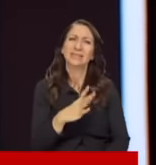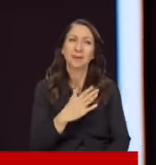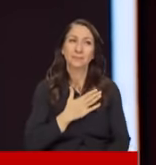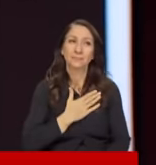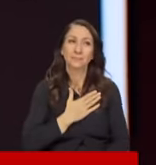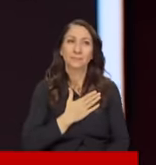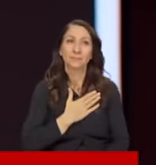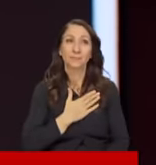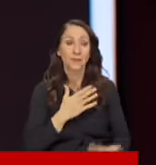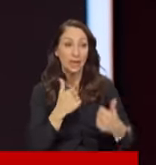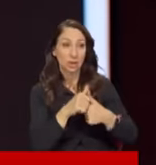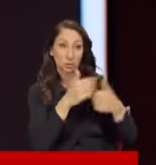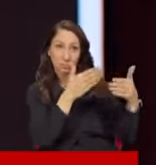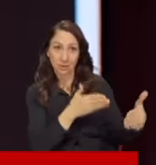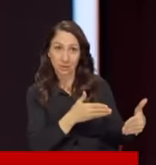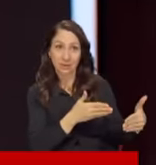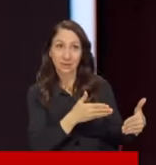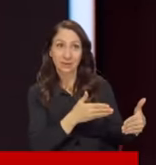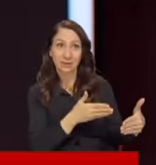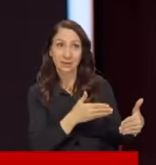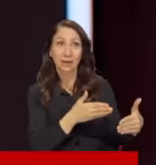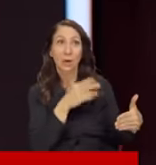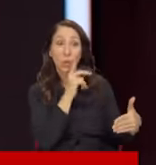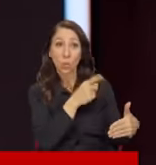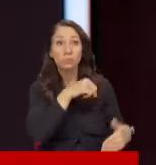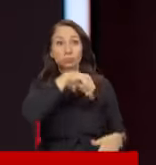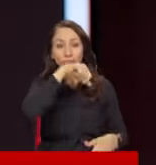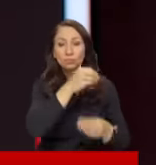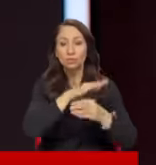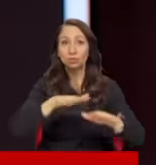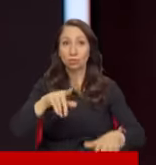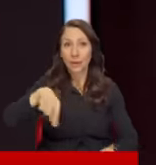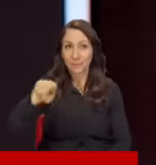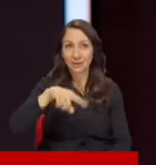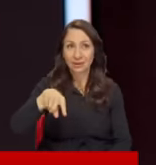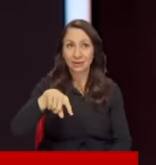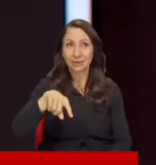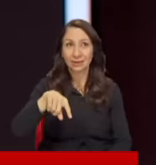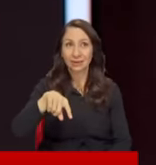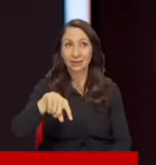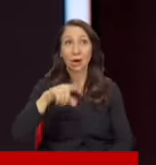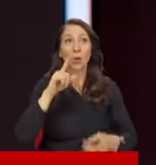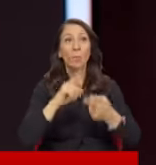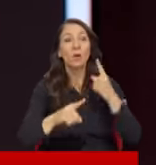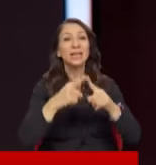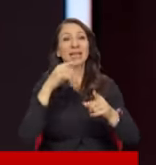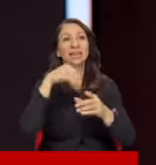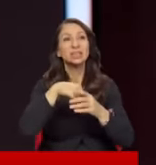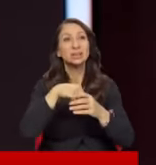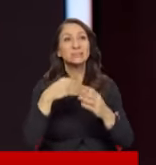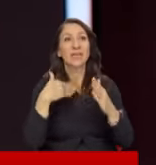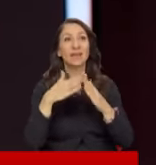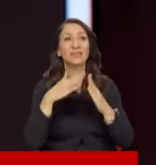Eee eşimin ve Eee ki onun buun sayesinde çocuklarımın Eee siyaseti Biz